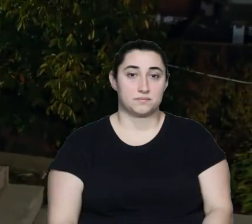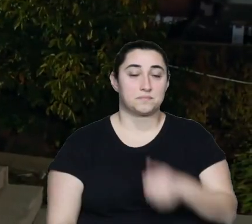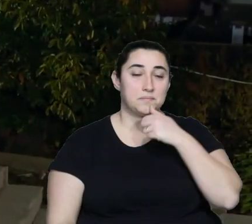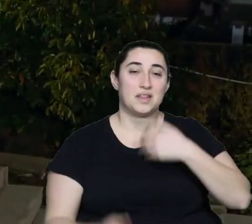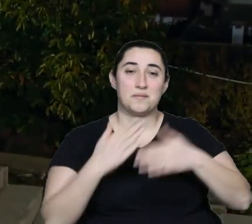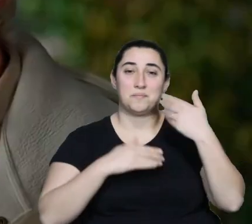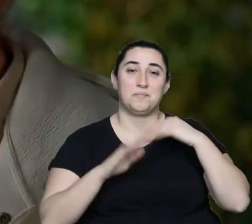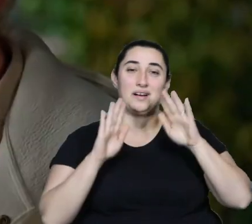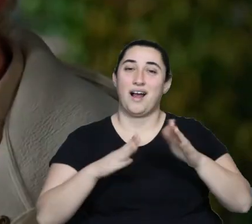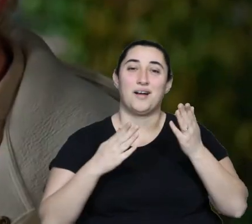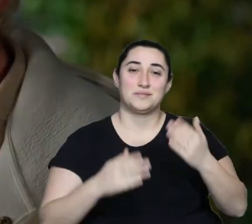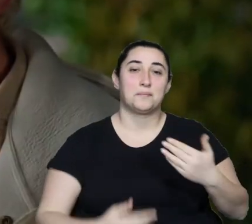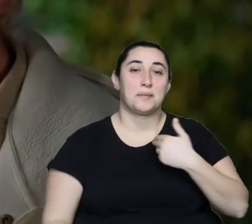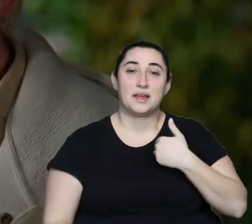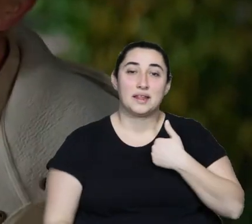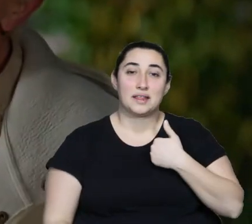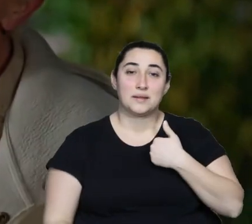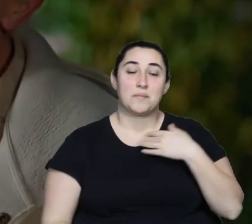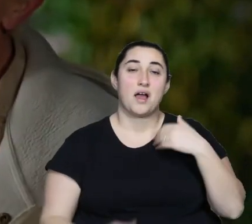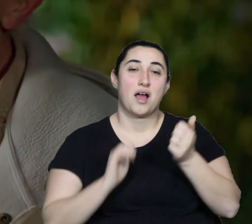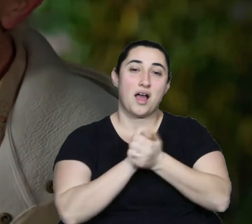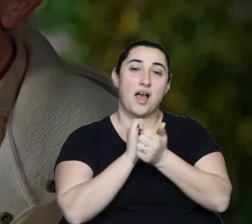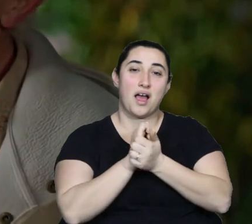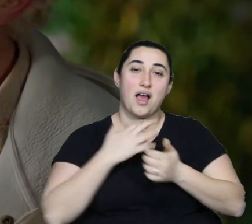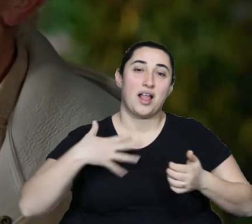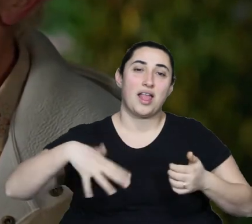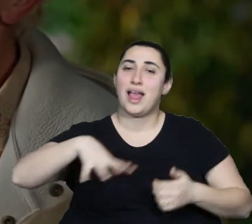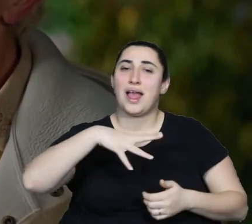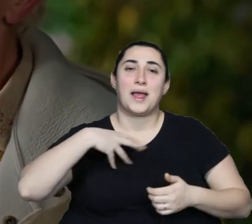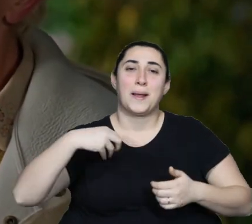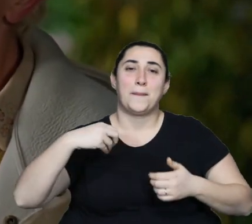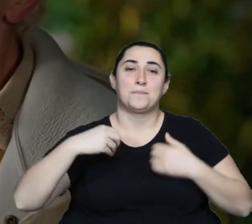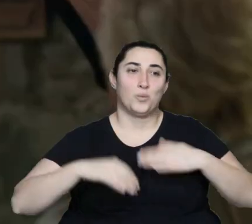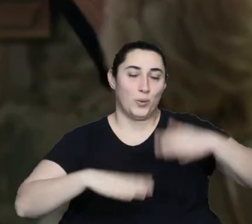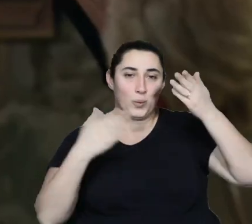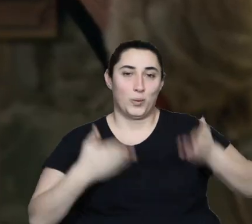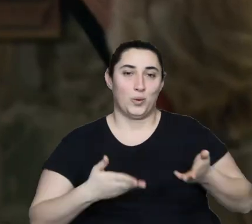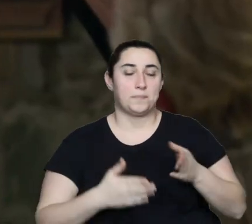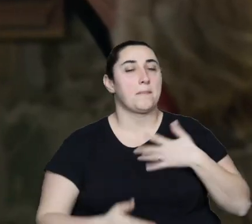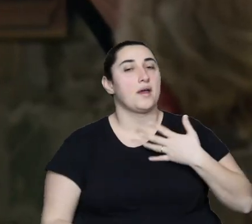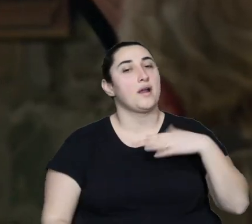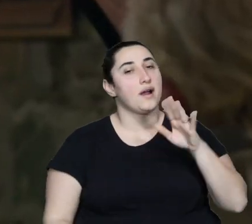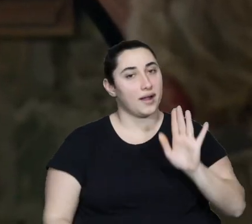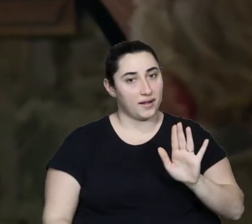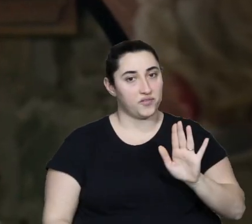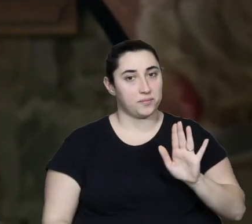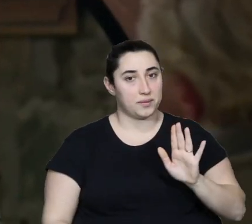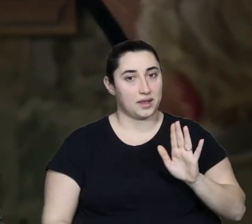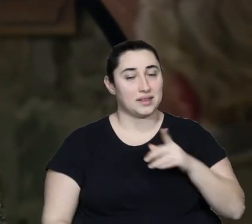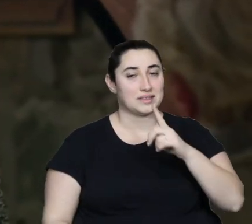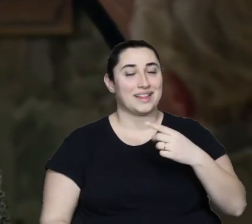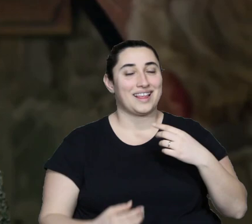Yadigarıydı bu yavru. Benim, ailemin, hepimizin büyüdüğü yer. Hiç merak etmeyin.